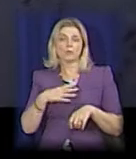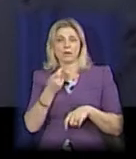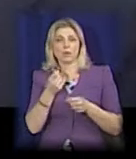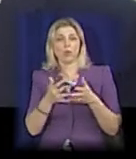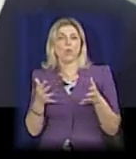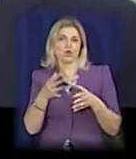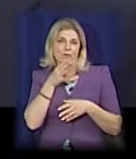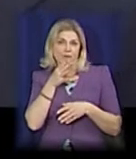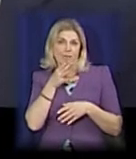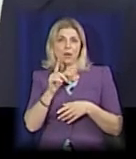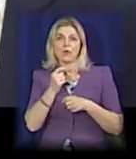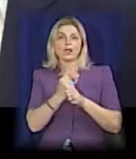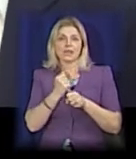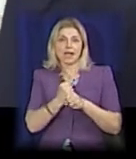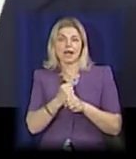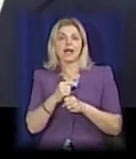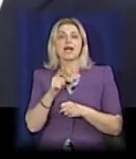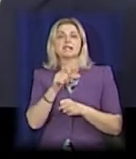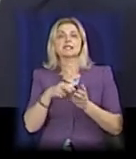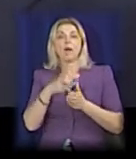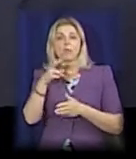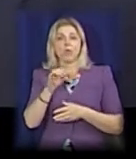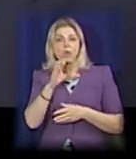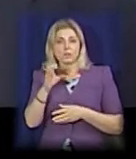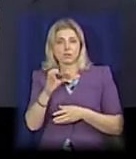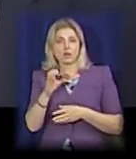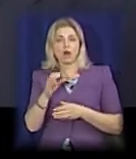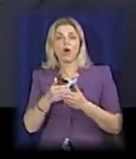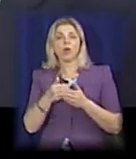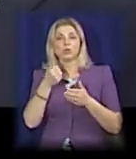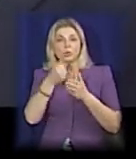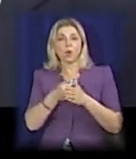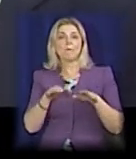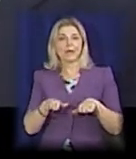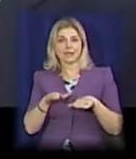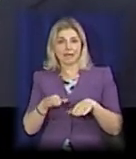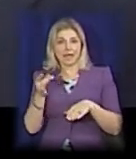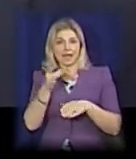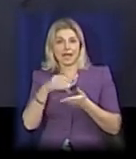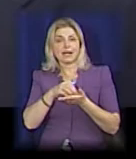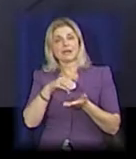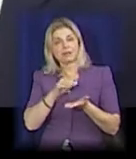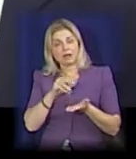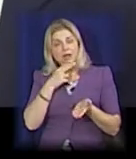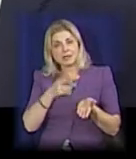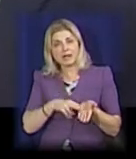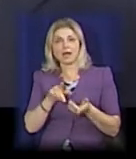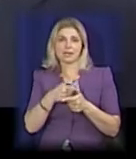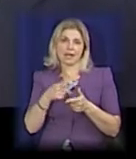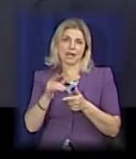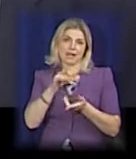що робиться відповідні запити до відділу ДРАС за місцем реєстрації або за місцем знаходження